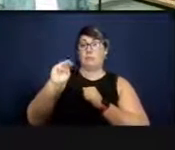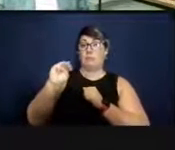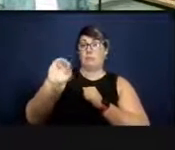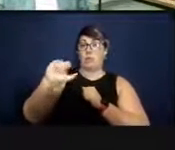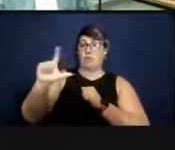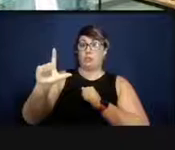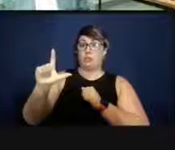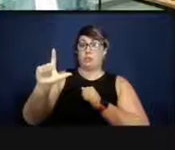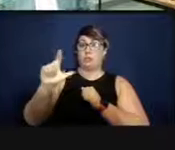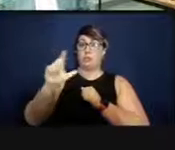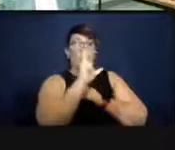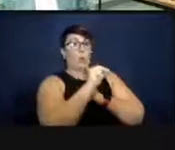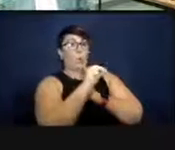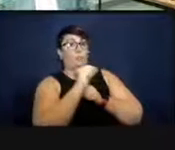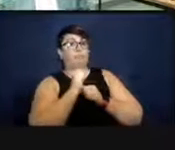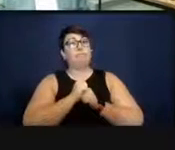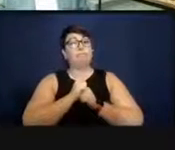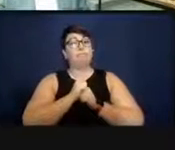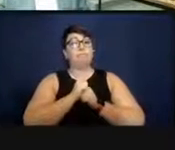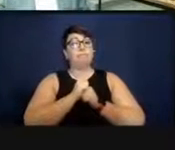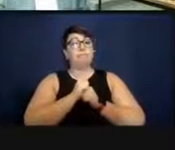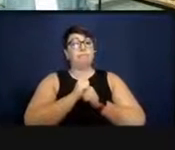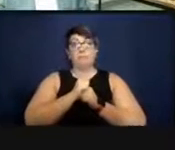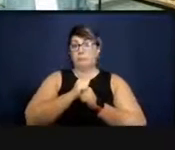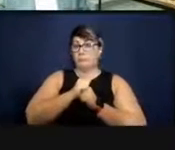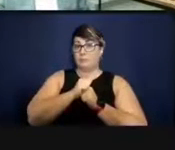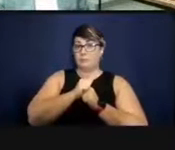جو مارشل، نو، كلا.